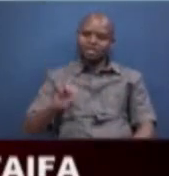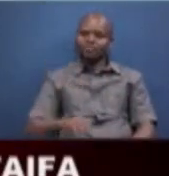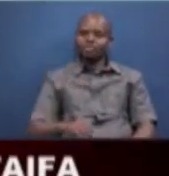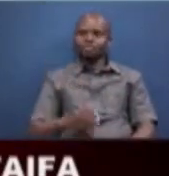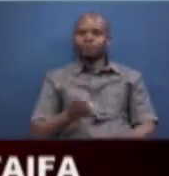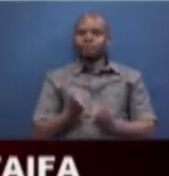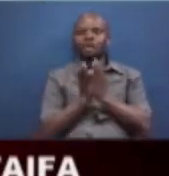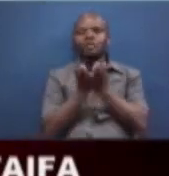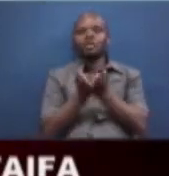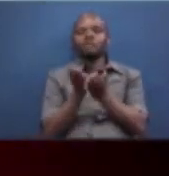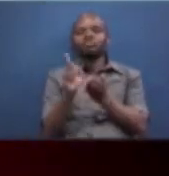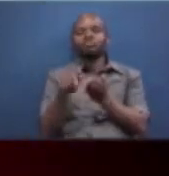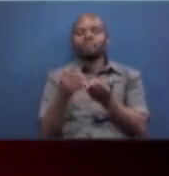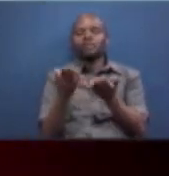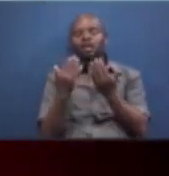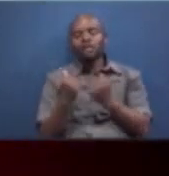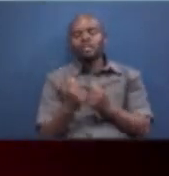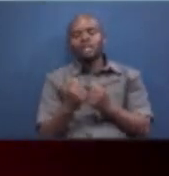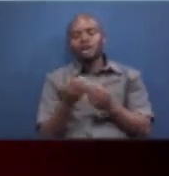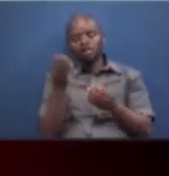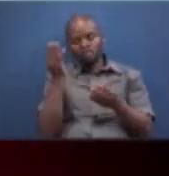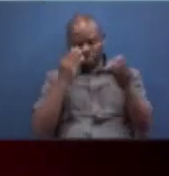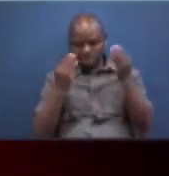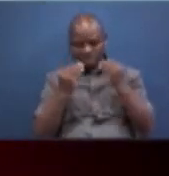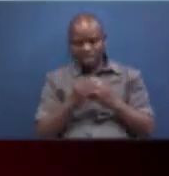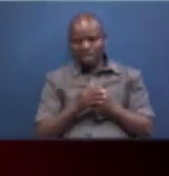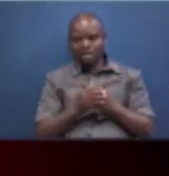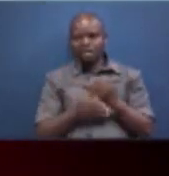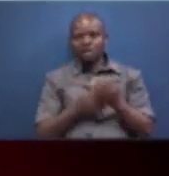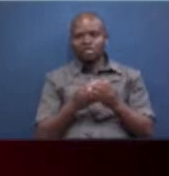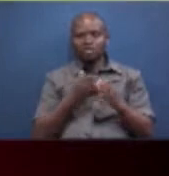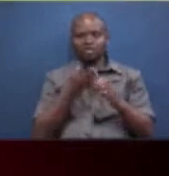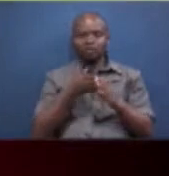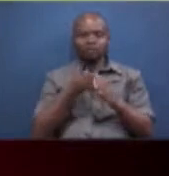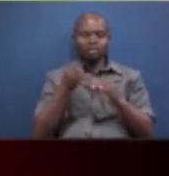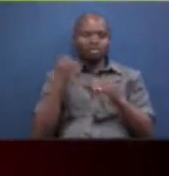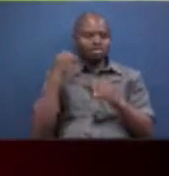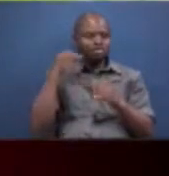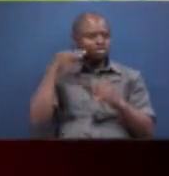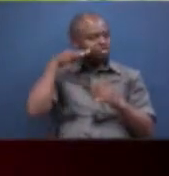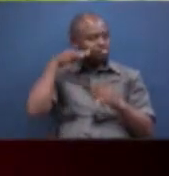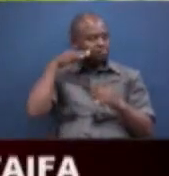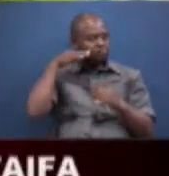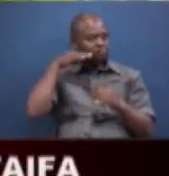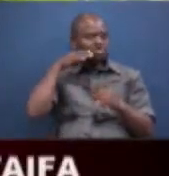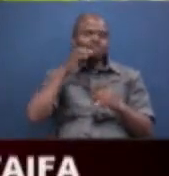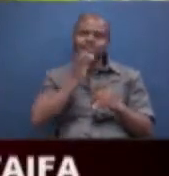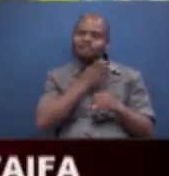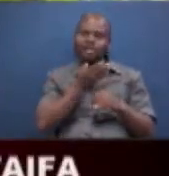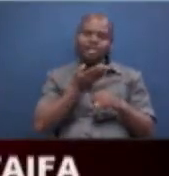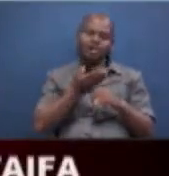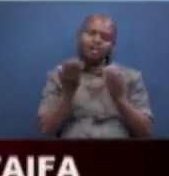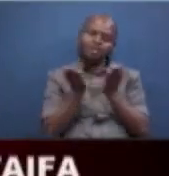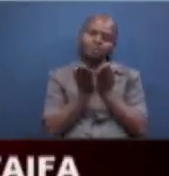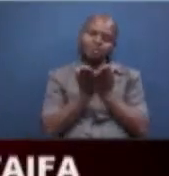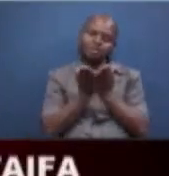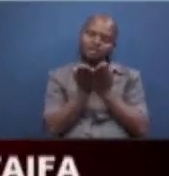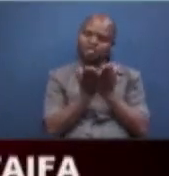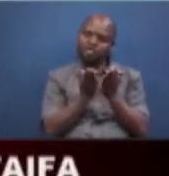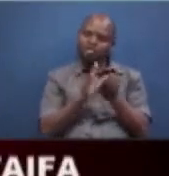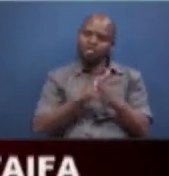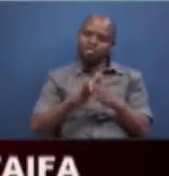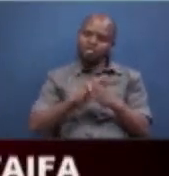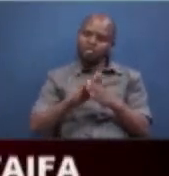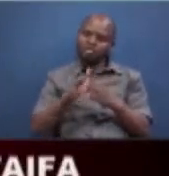wanaweza kusaidia walimu wetu wakaweza kufundisha kwa kulenga umahiri wa stadi ambazo zinatakiwa kwenye somo husika, na kwa kutumia